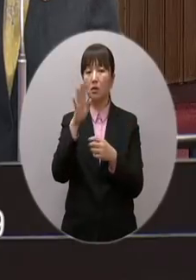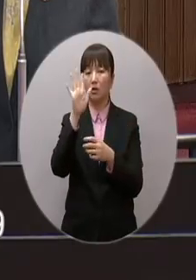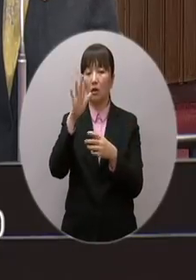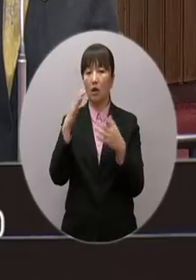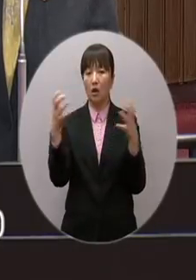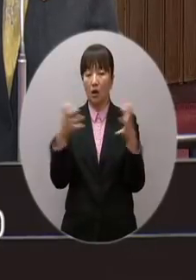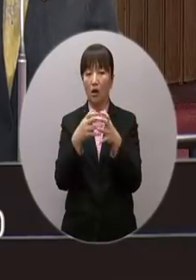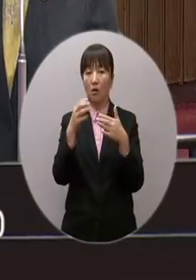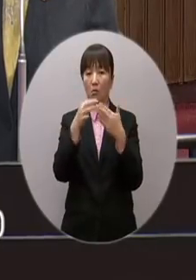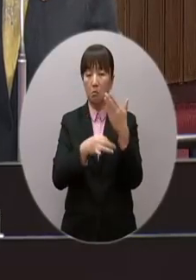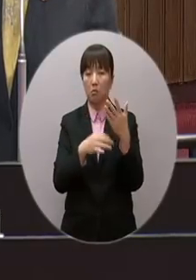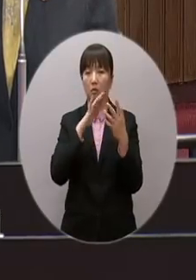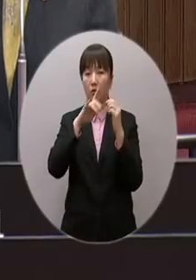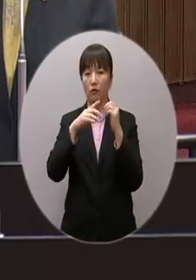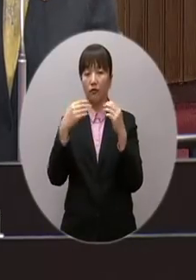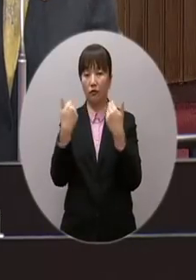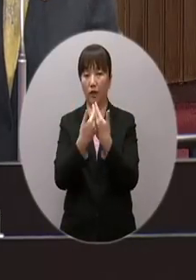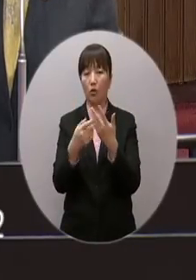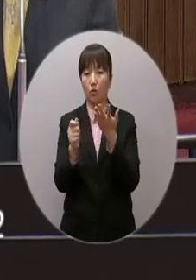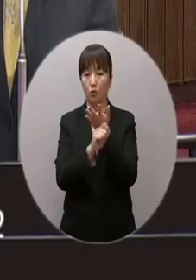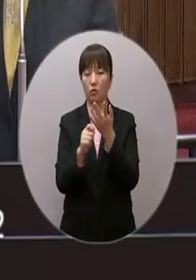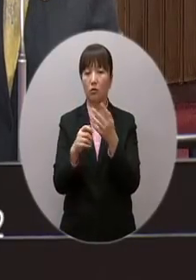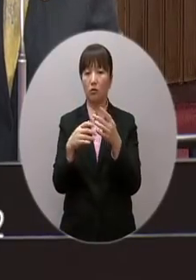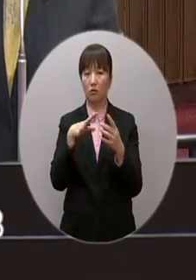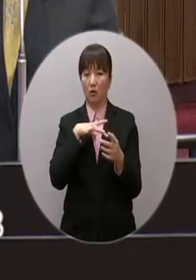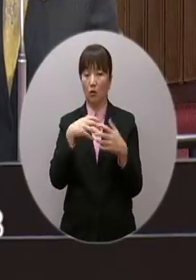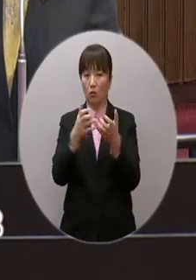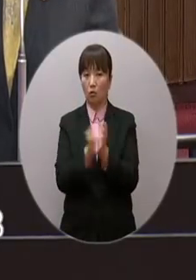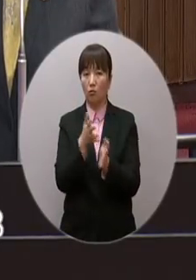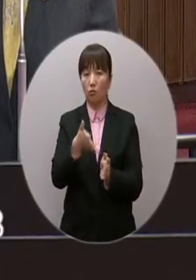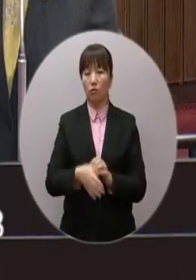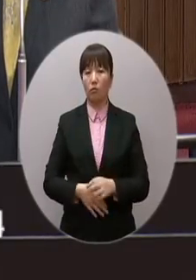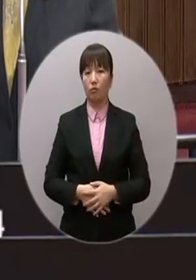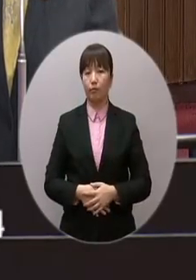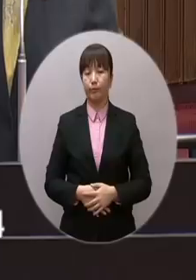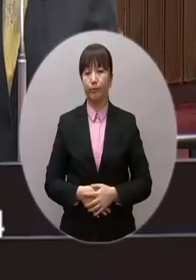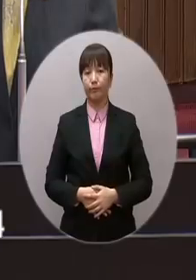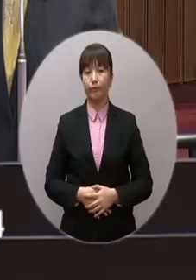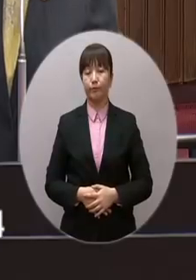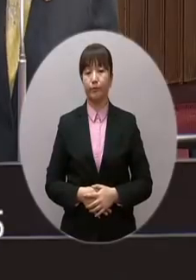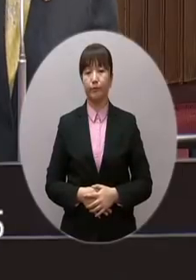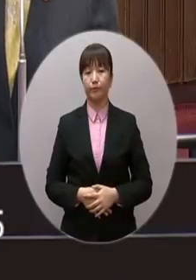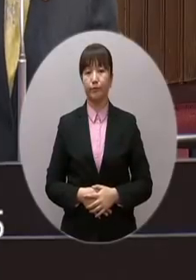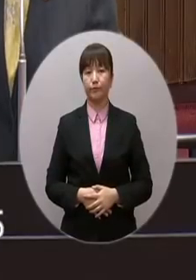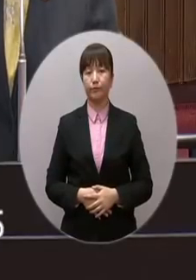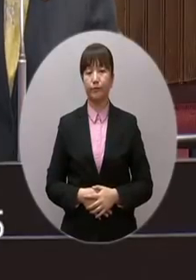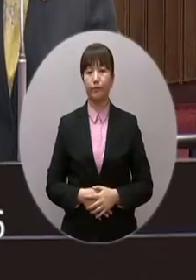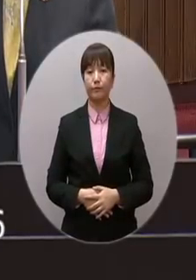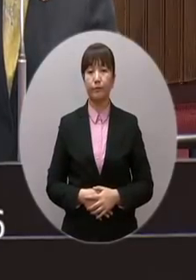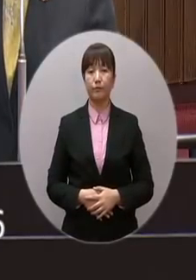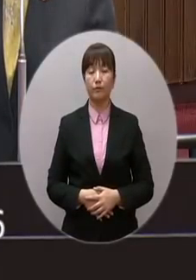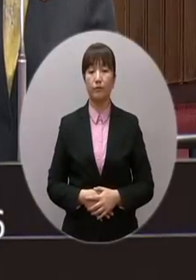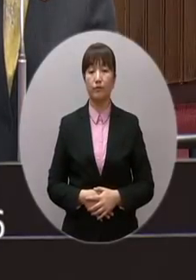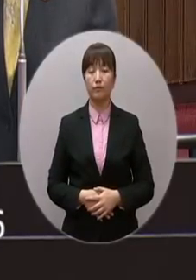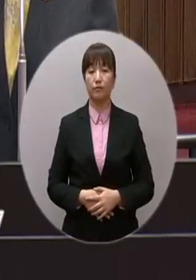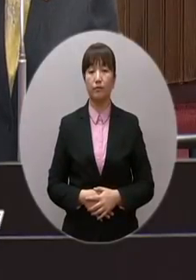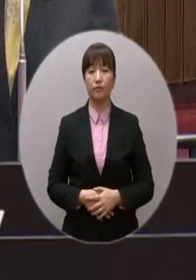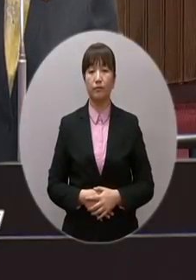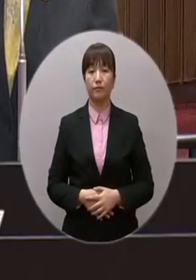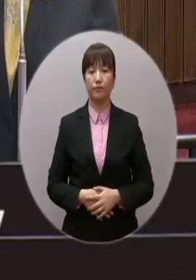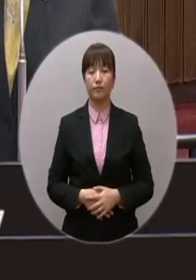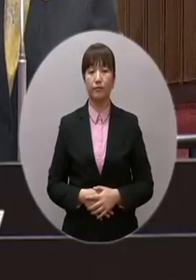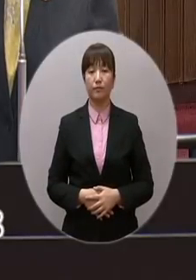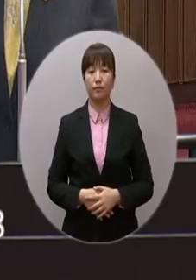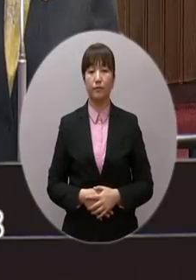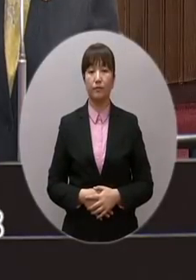反毒师资团体？ 我们对这还没有定一定的这样的一个评鉴的标准，那不过